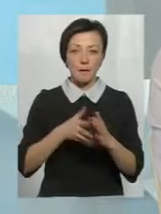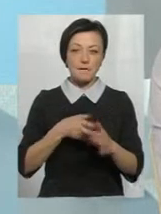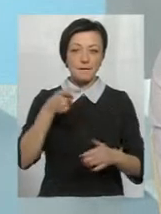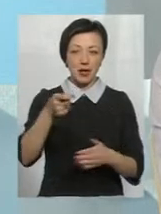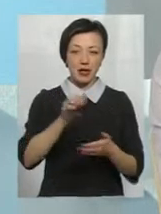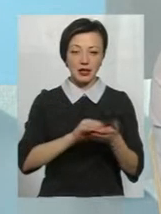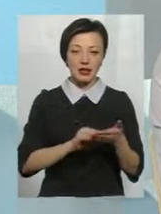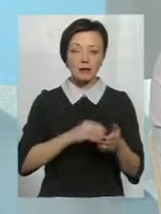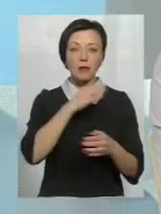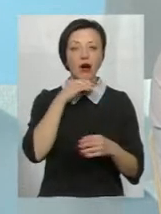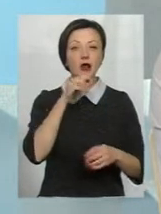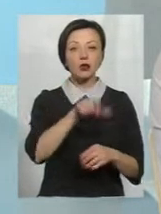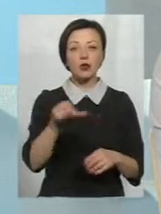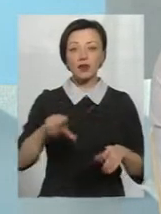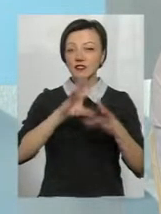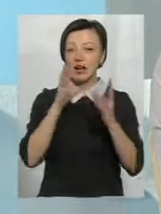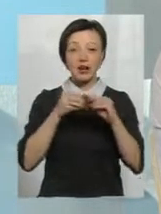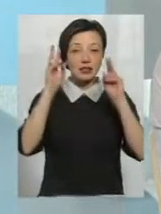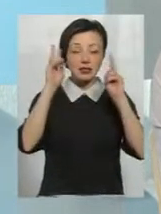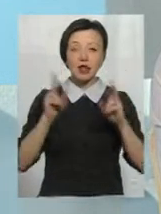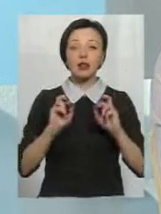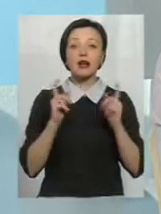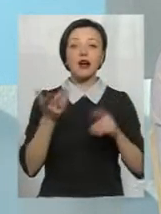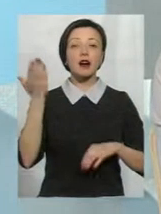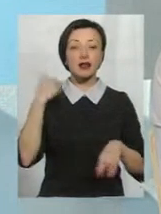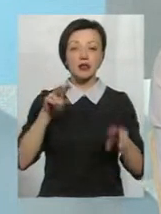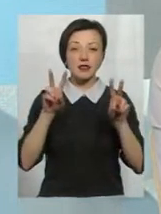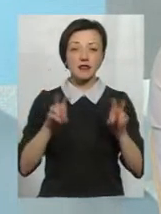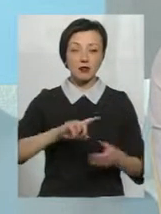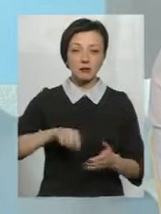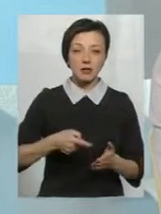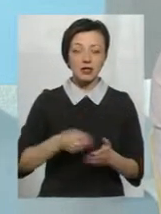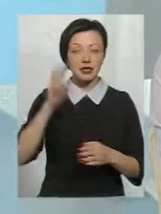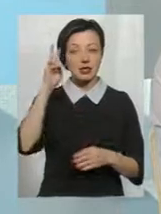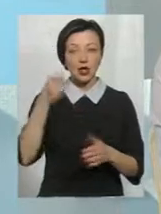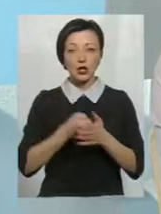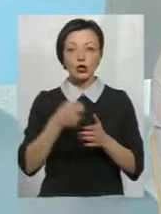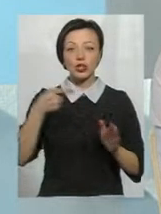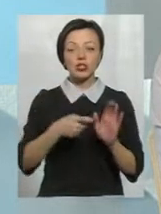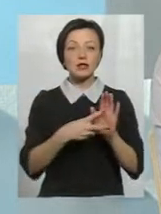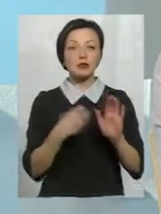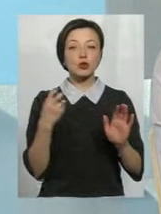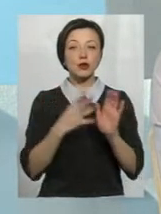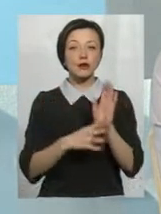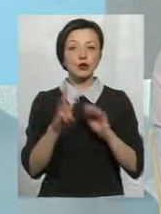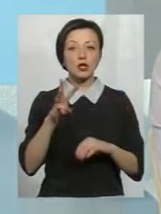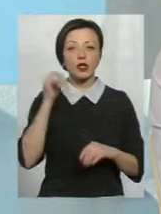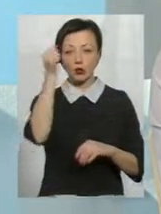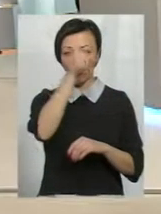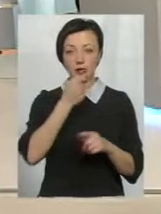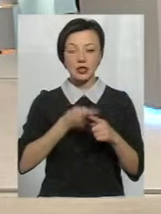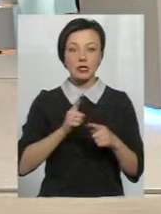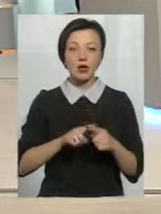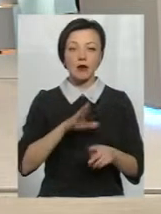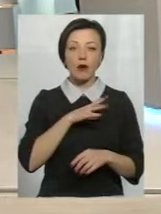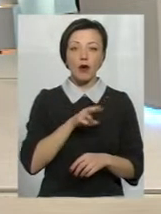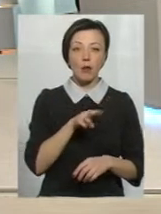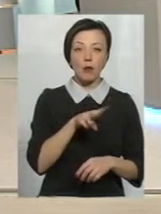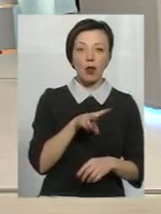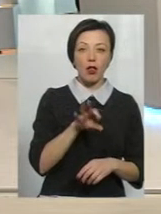людей взагалі не знали, як наше місто називалося. Вони не знали, що там до 1793 року це був